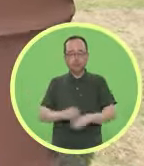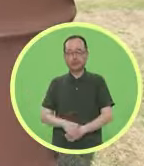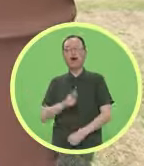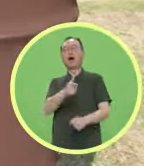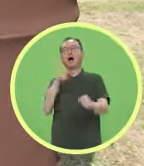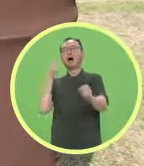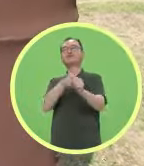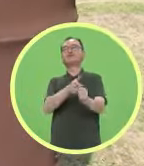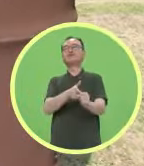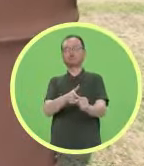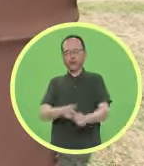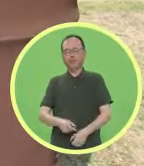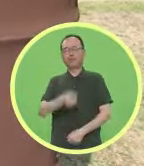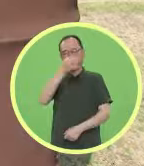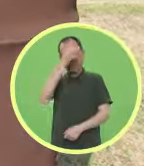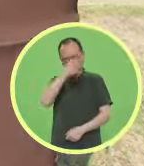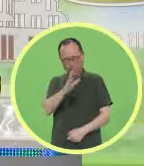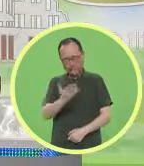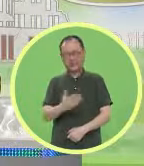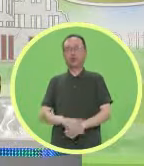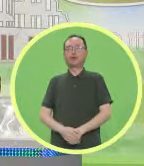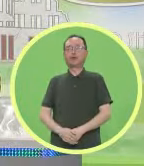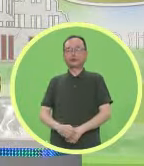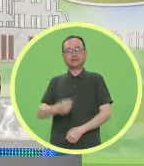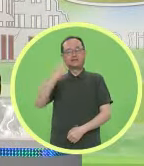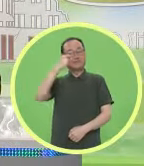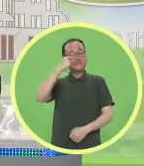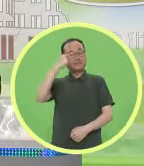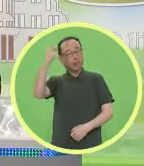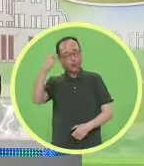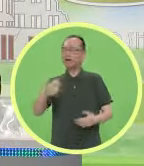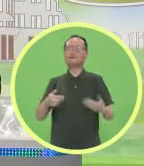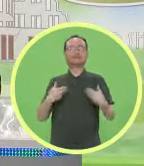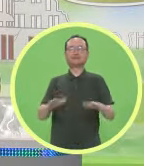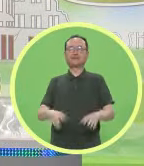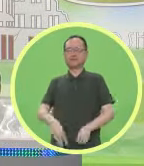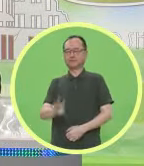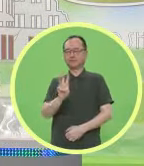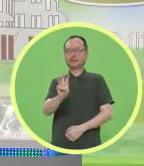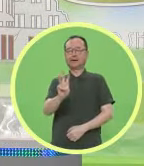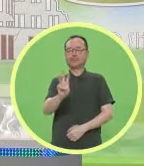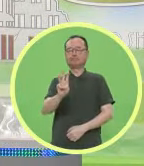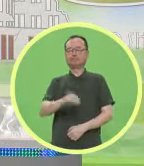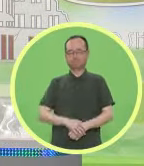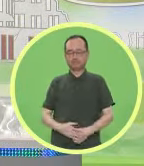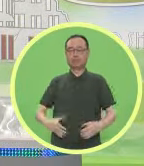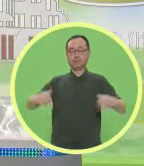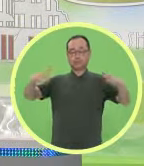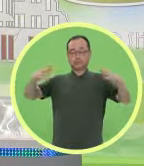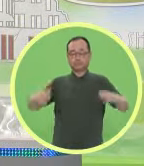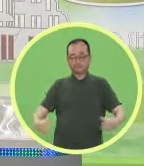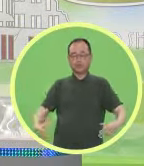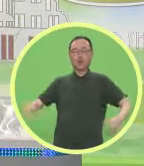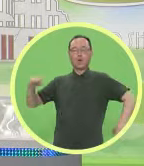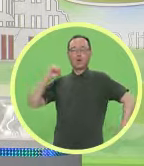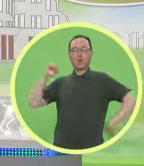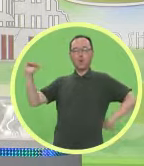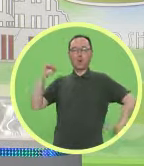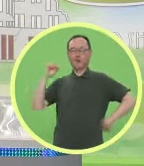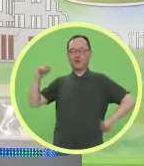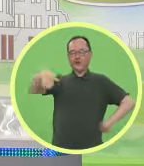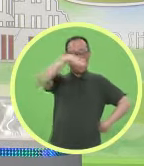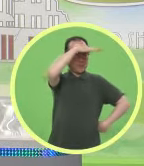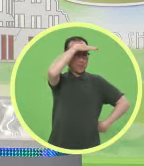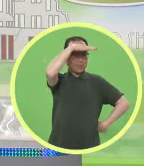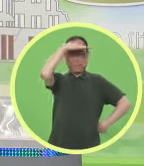これ当てますよ。申し訳ないですけどヒントは聞きません。3番です。ドラム缶